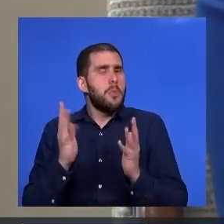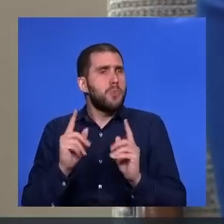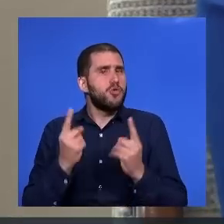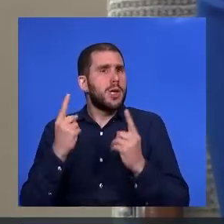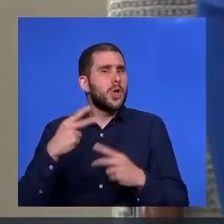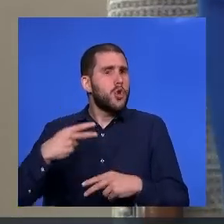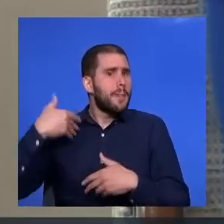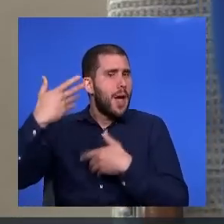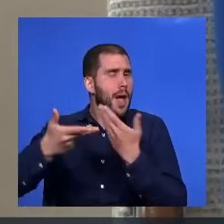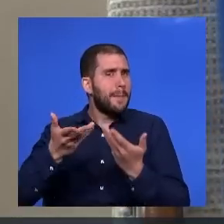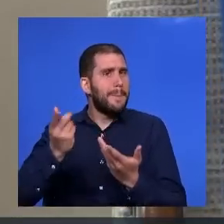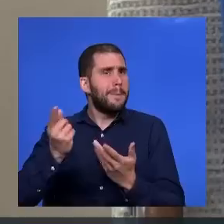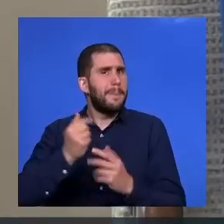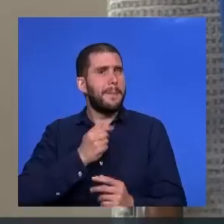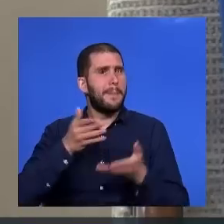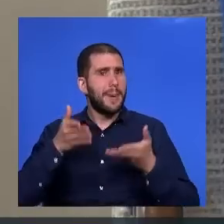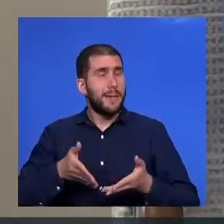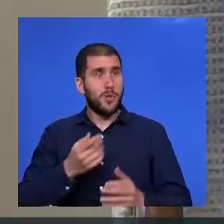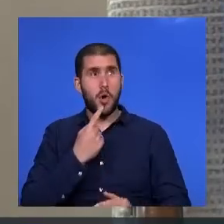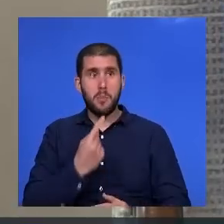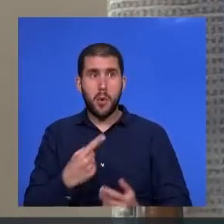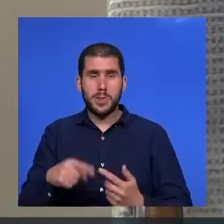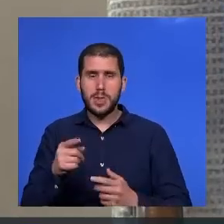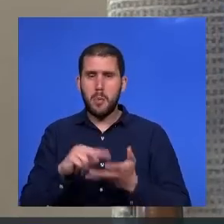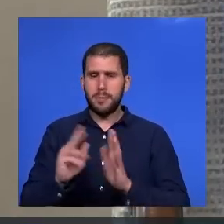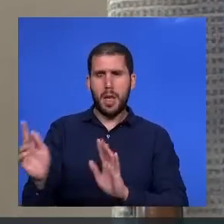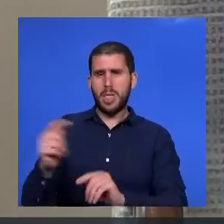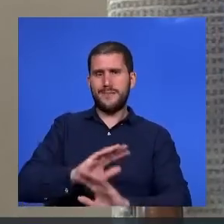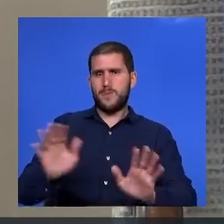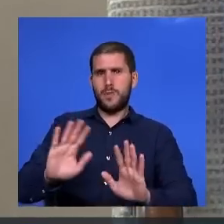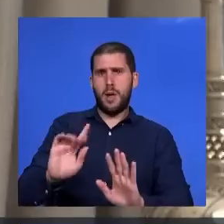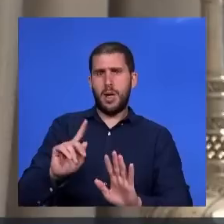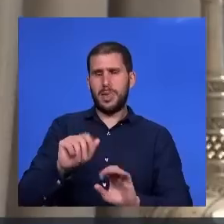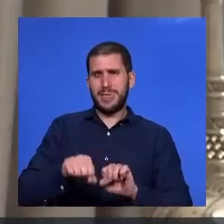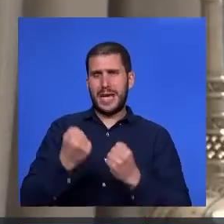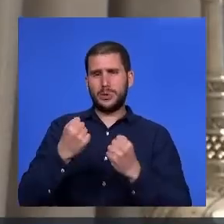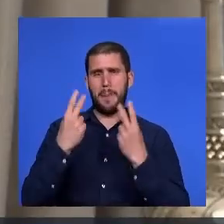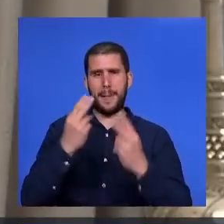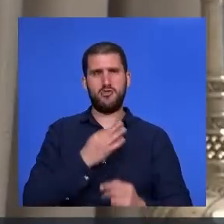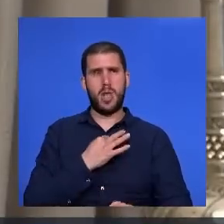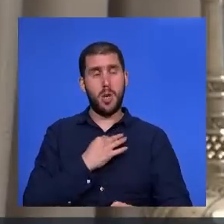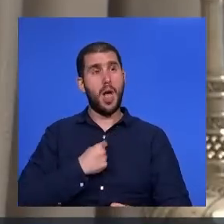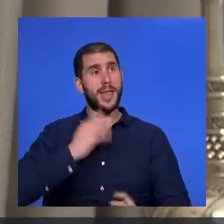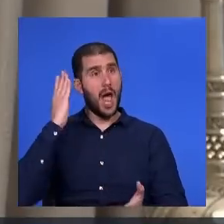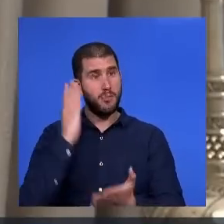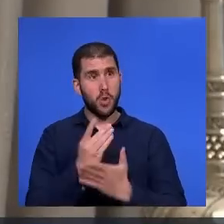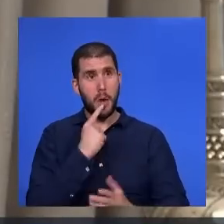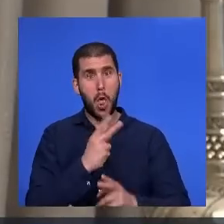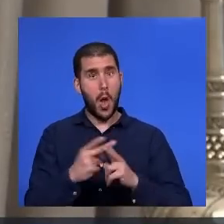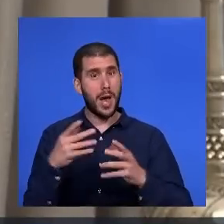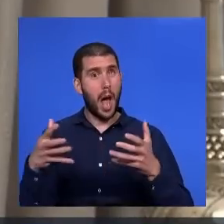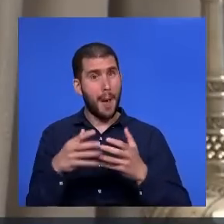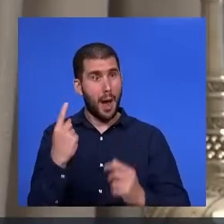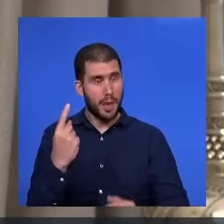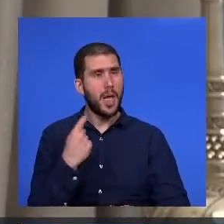יומיים בבתי העלמין, ובעצם אומרות לפוליטיקאים, אל תגיעו, אל תלכלכו לנו את המעמד הזה. אז אני חד משמעית קובע, לא רק שאנחנו עם אחד,